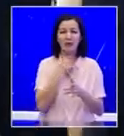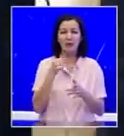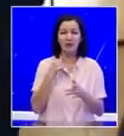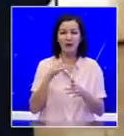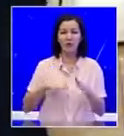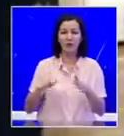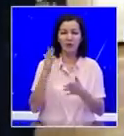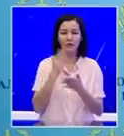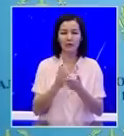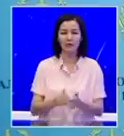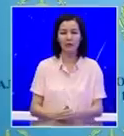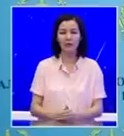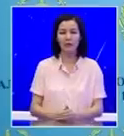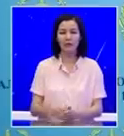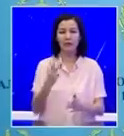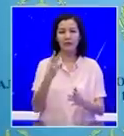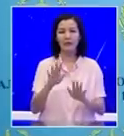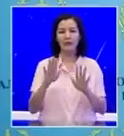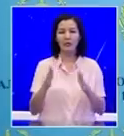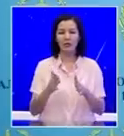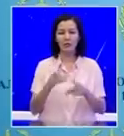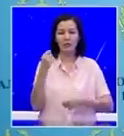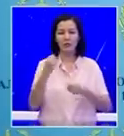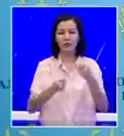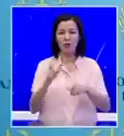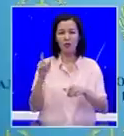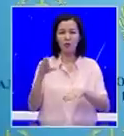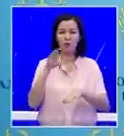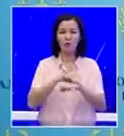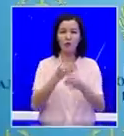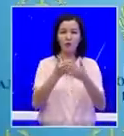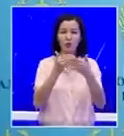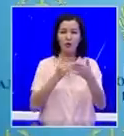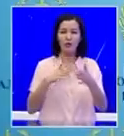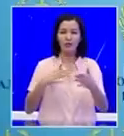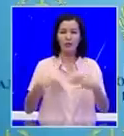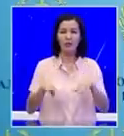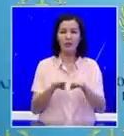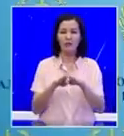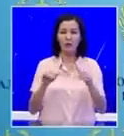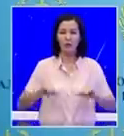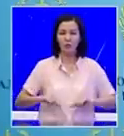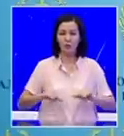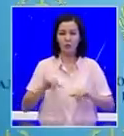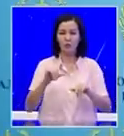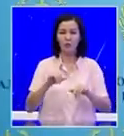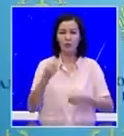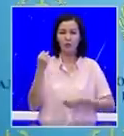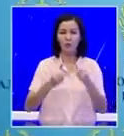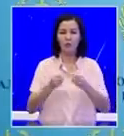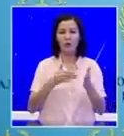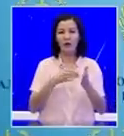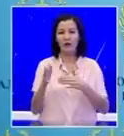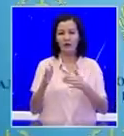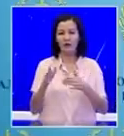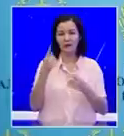тіркелген. Екі жағдайда да ұсталған жүргізушілердің бұған дейінде осыған тектес құқы бұзушылық үшін көлік басқару құқығынан